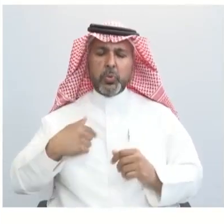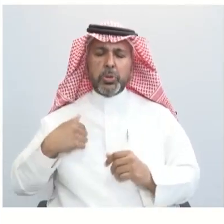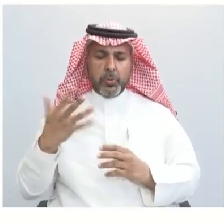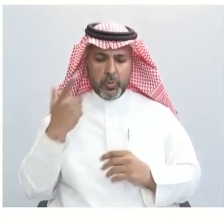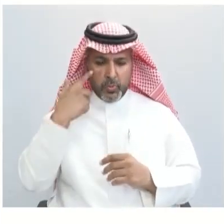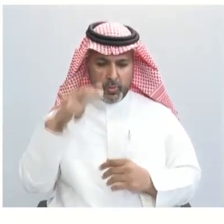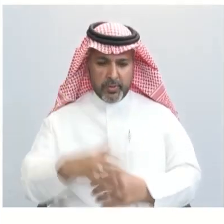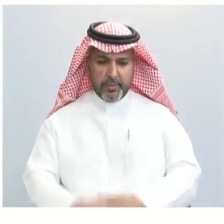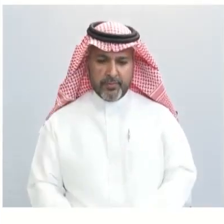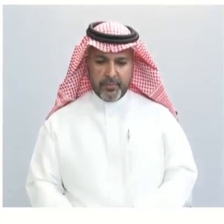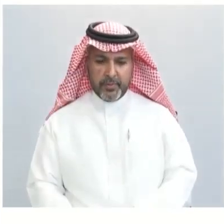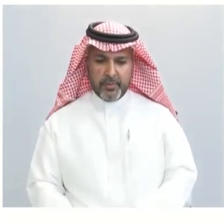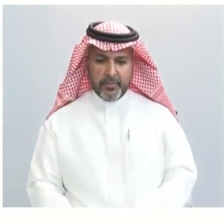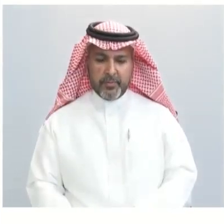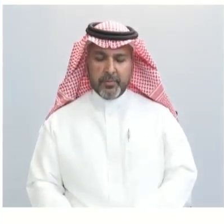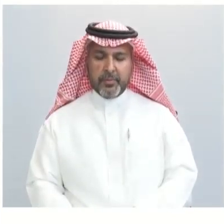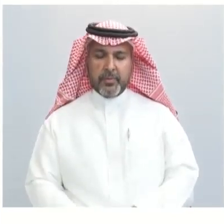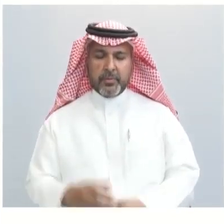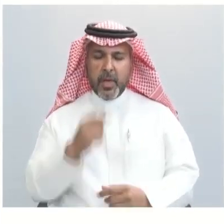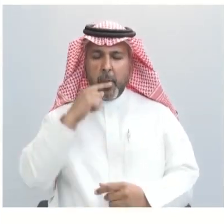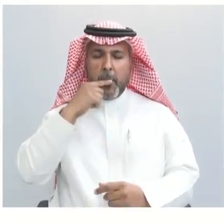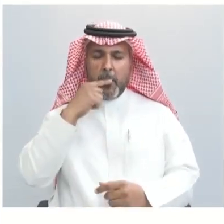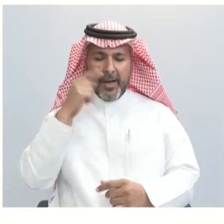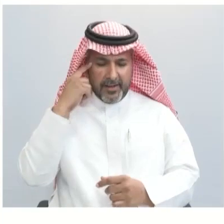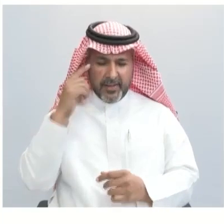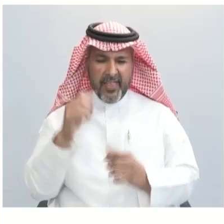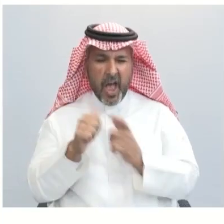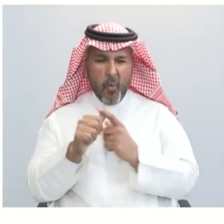التمور. بعد ذلك next.